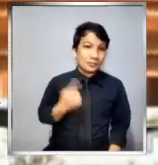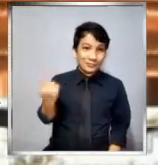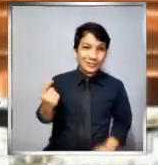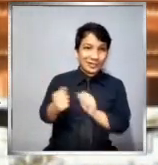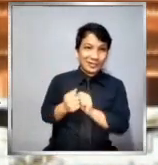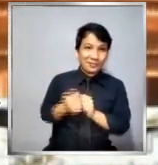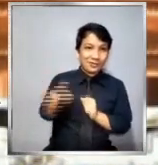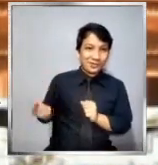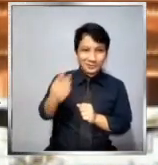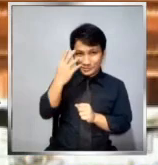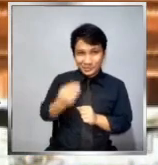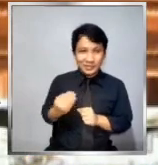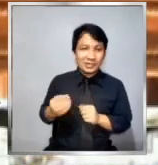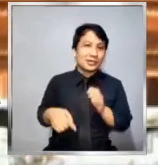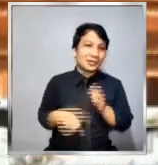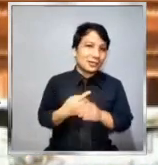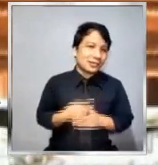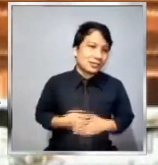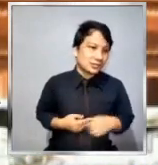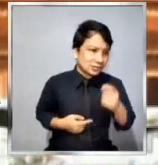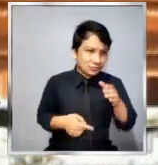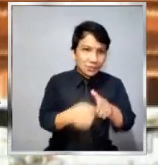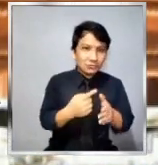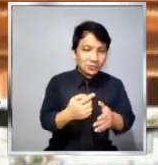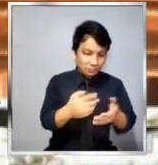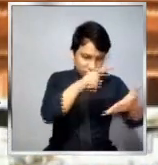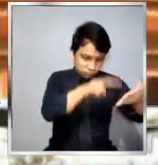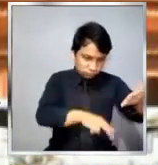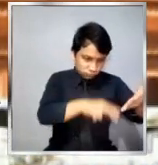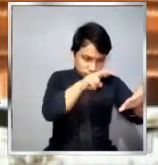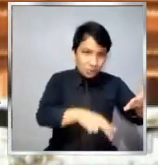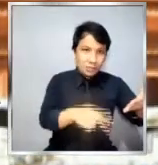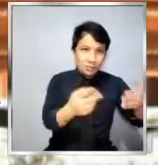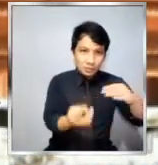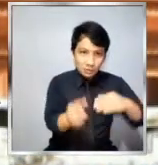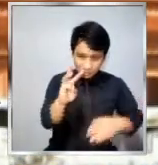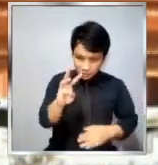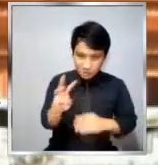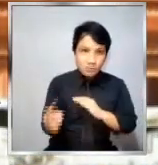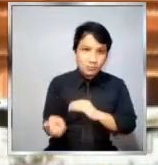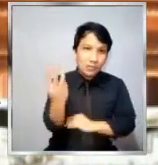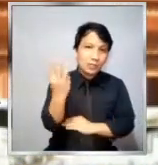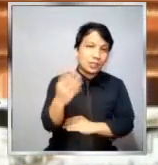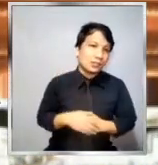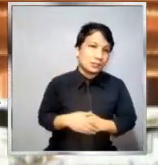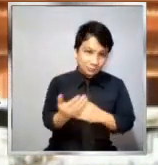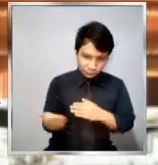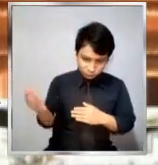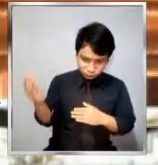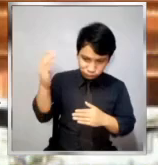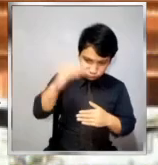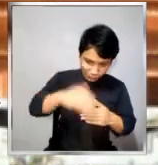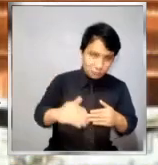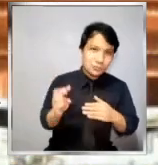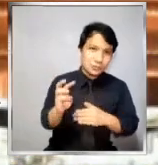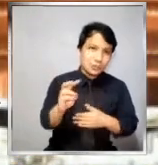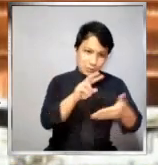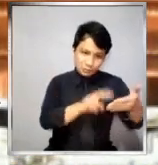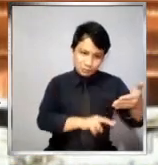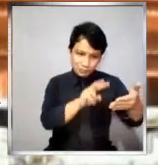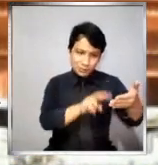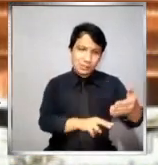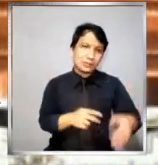Sometimes, abutin ako ng alas 6. Pagka sabihin na nag-pile up ng ano, review ko, basahin